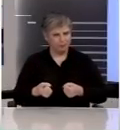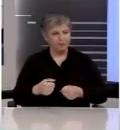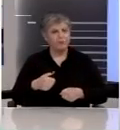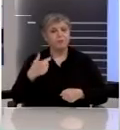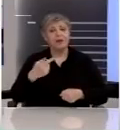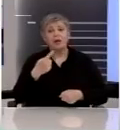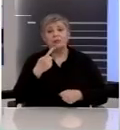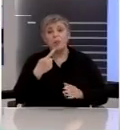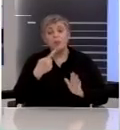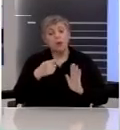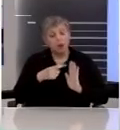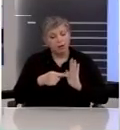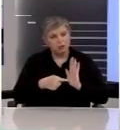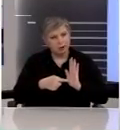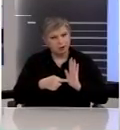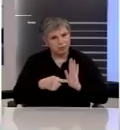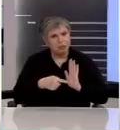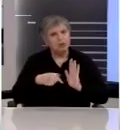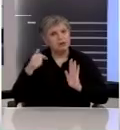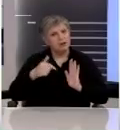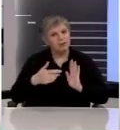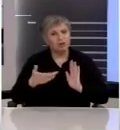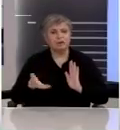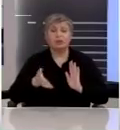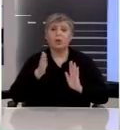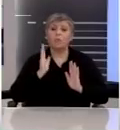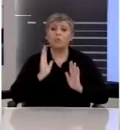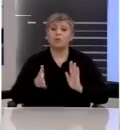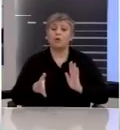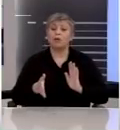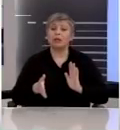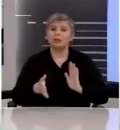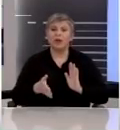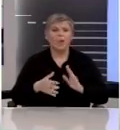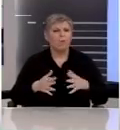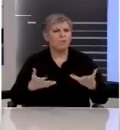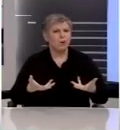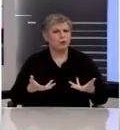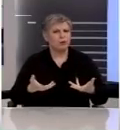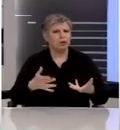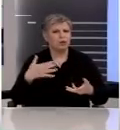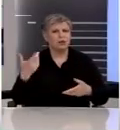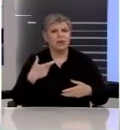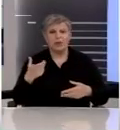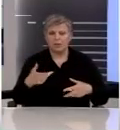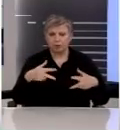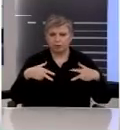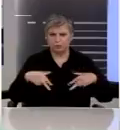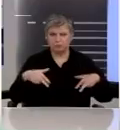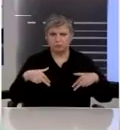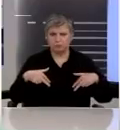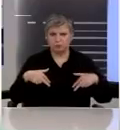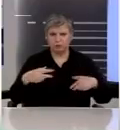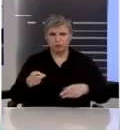αυτά στα οποία αναφέρεστε και έχετε τη δυνατότητα πρόσβασης, αξιοποιώντας ενδεχομένως μηχανισμούς του κράτους, και είναι